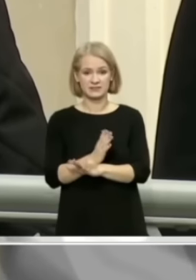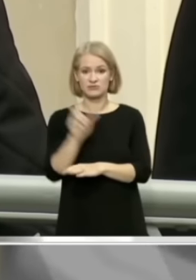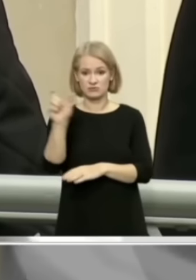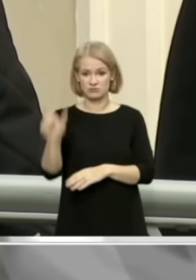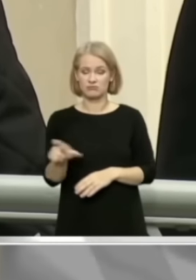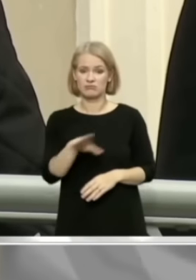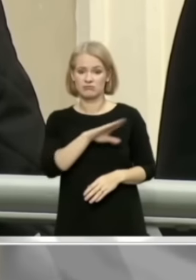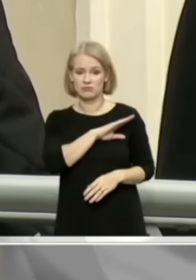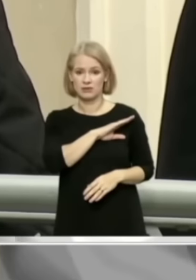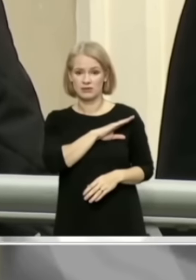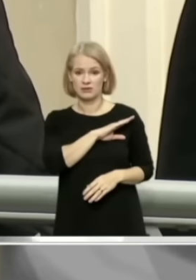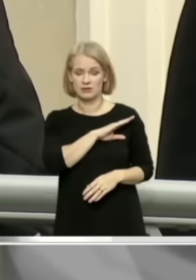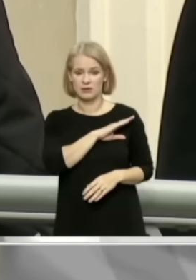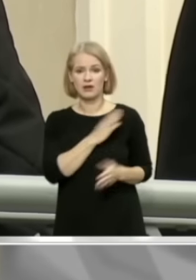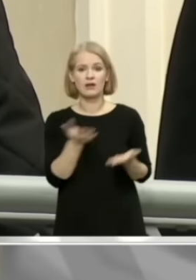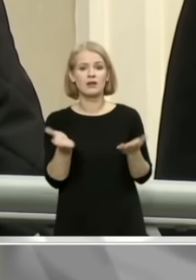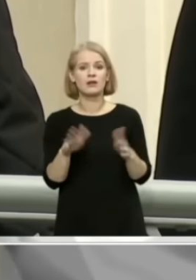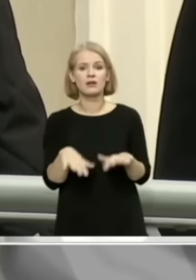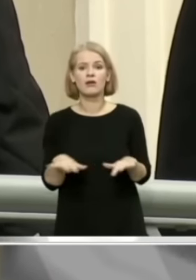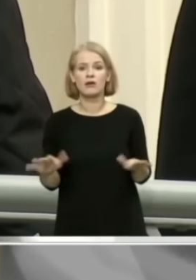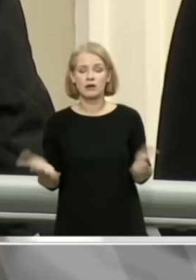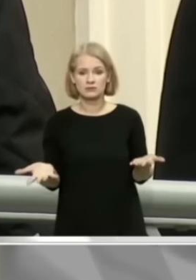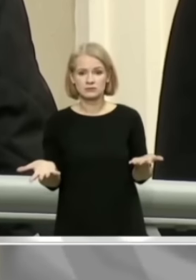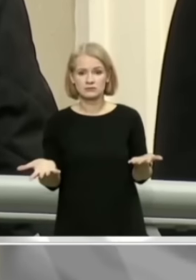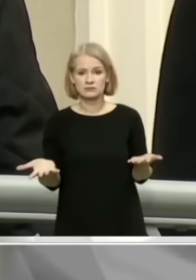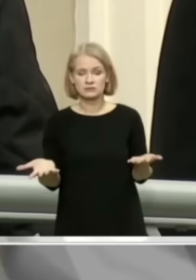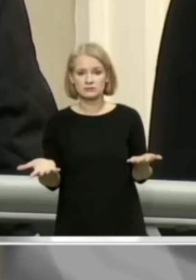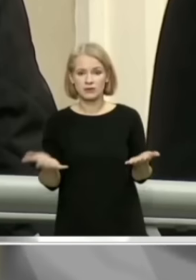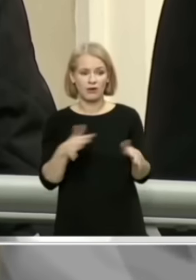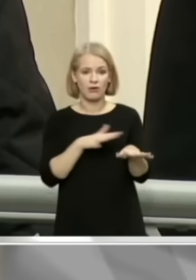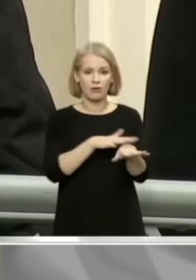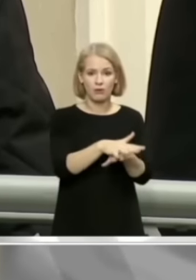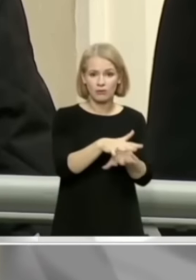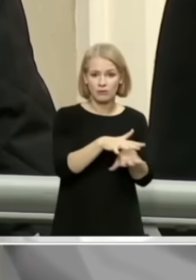tai kraujas, tik tai mirtis.